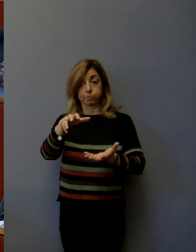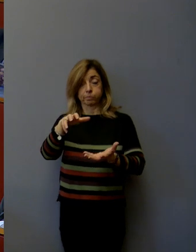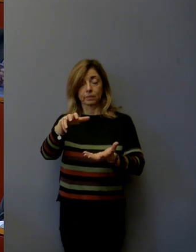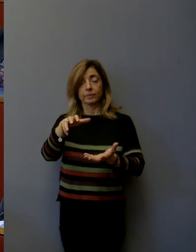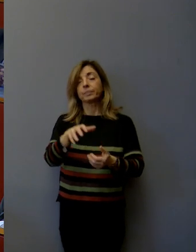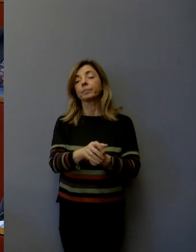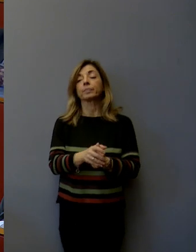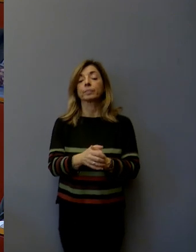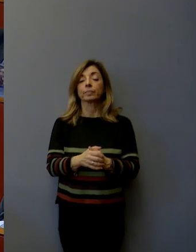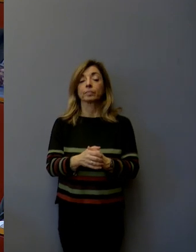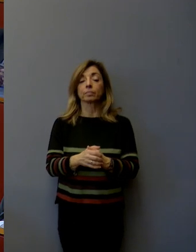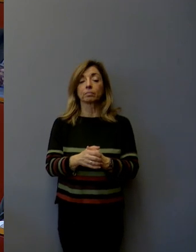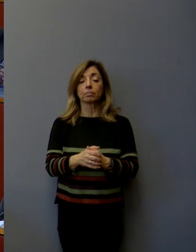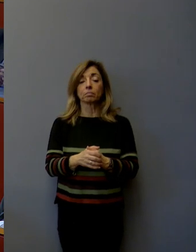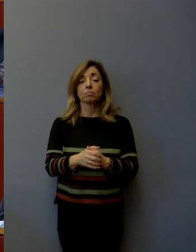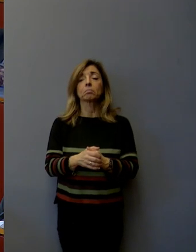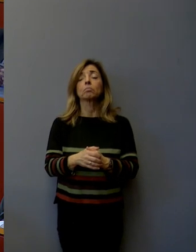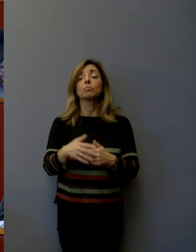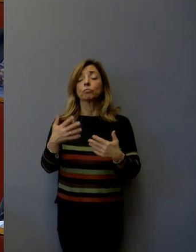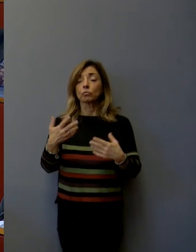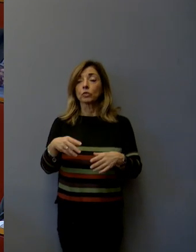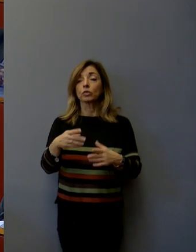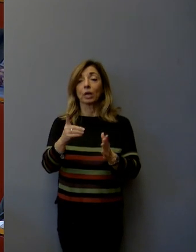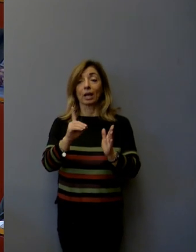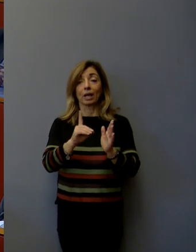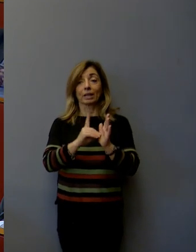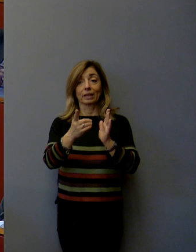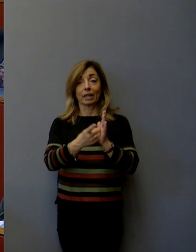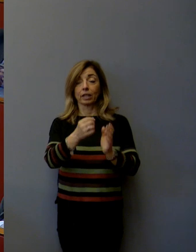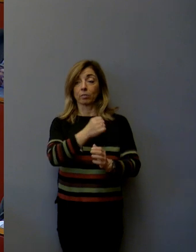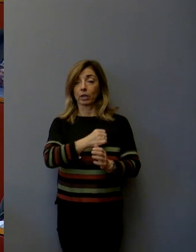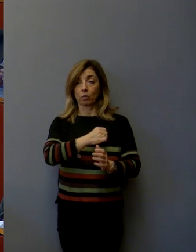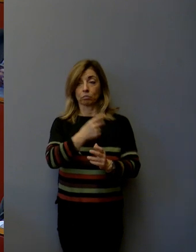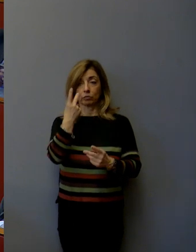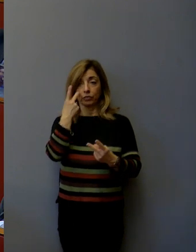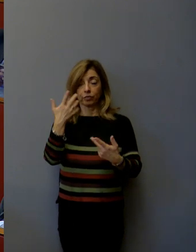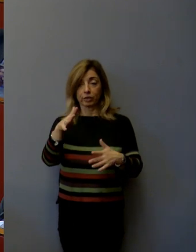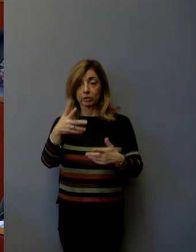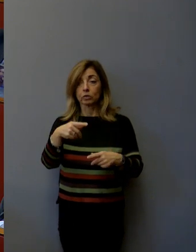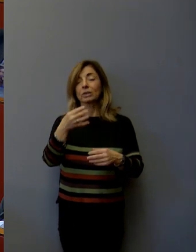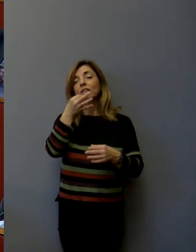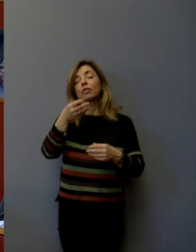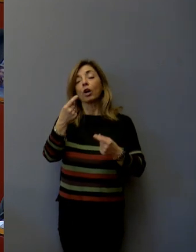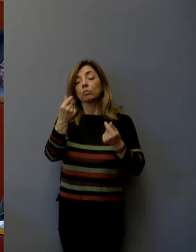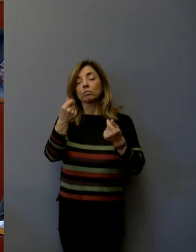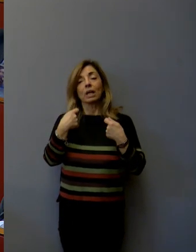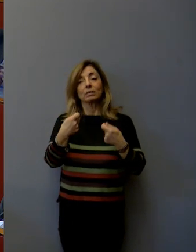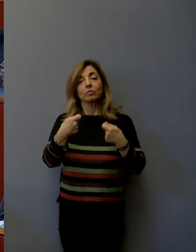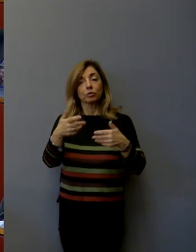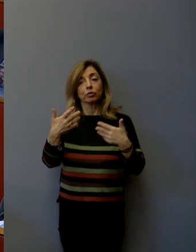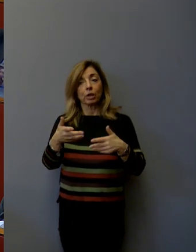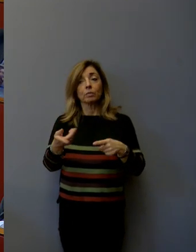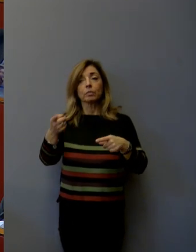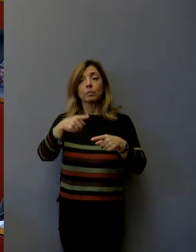già in alcune delibere del comune e quindi già soldi spesi e quelli che arriveranno con cui